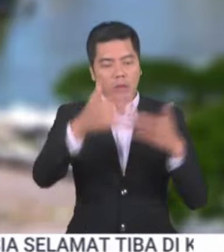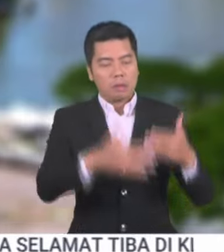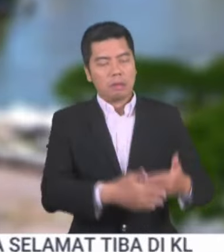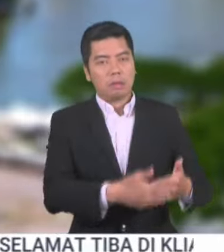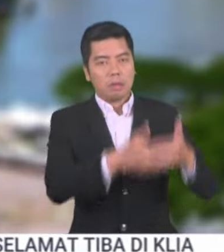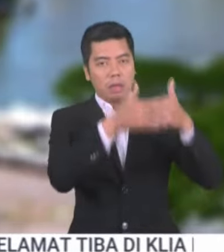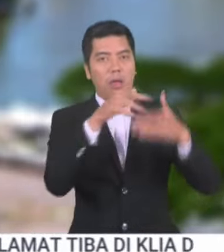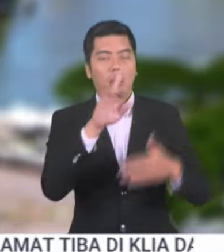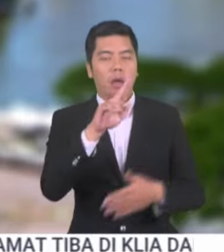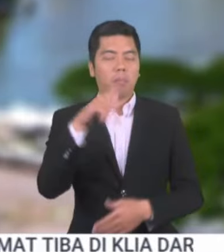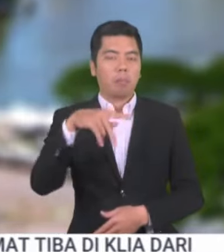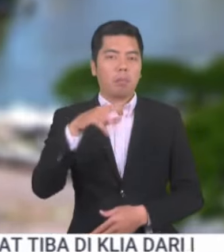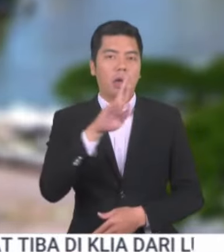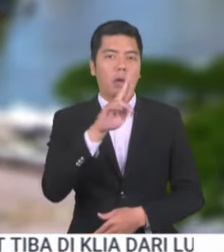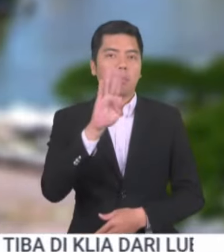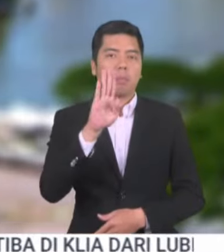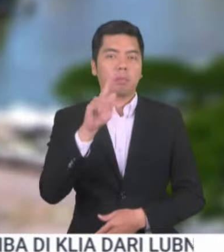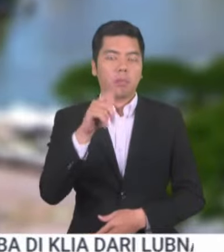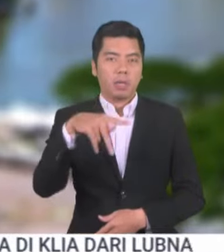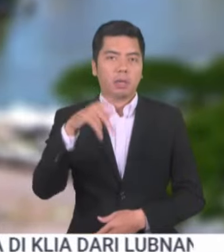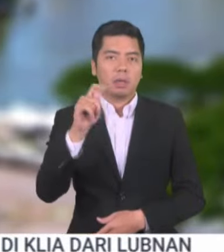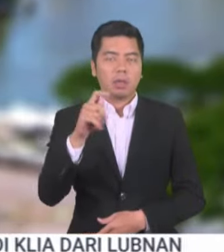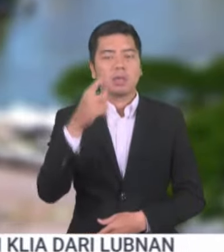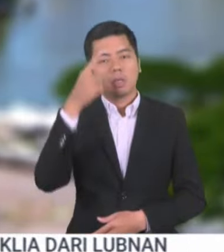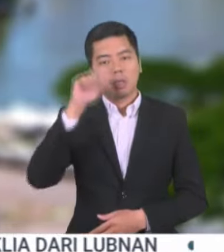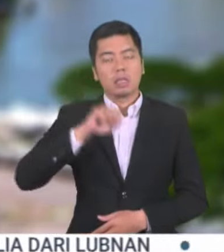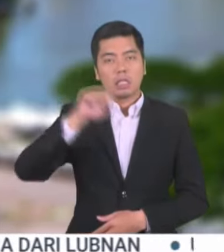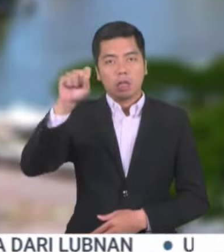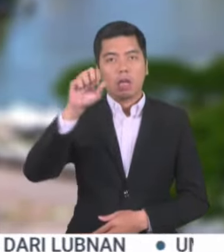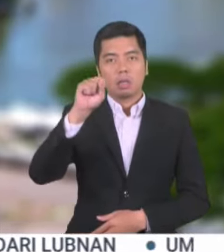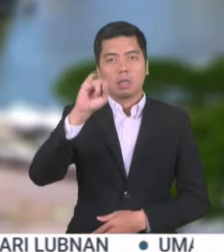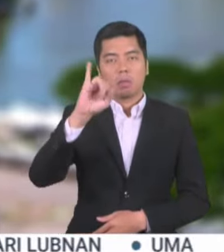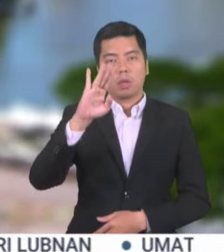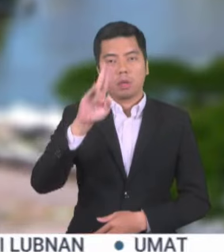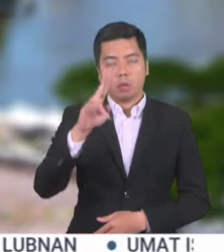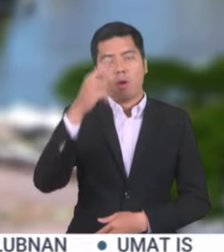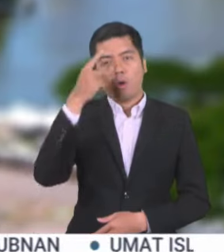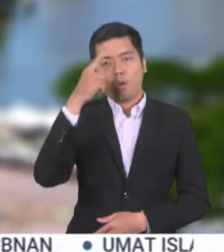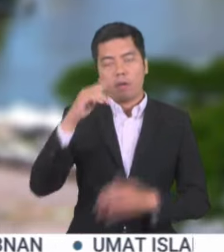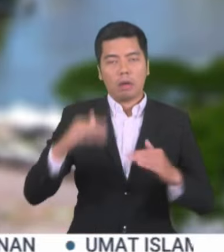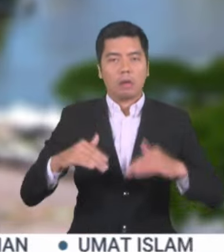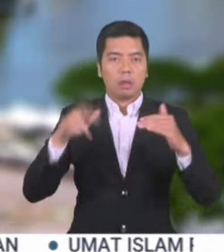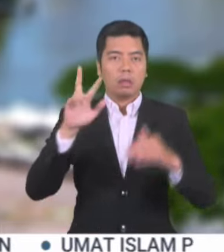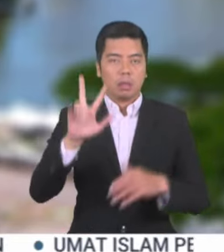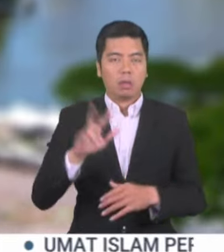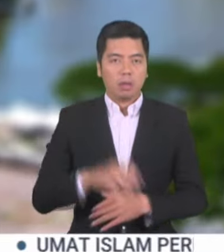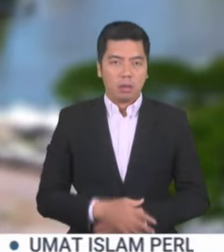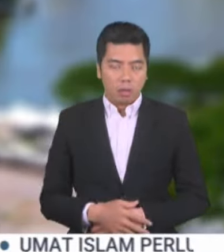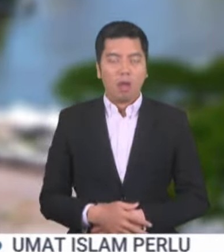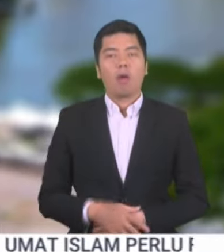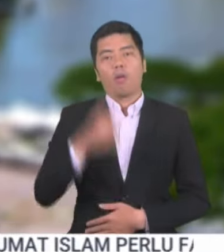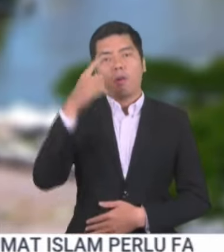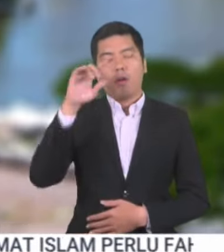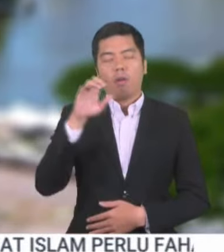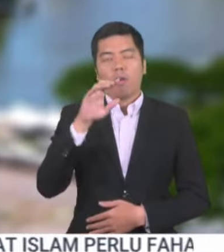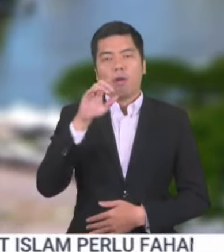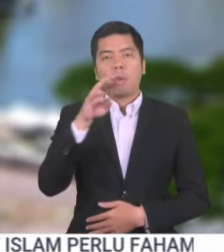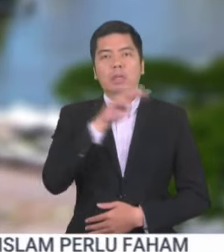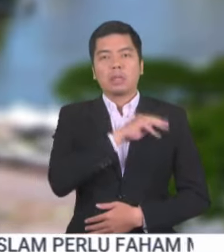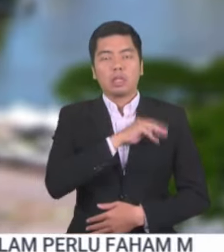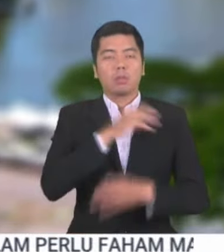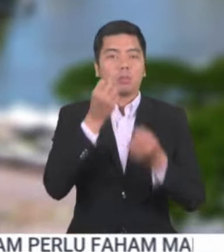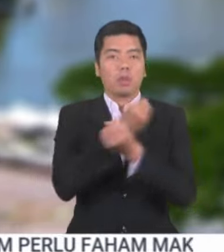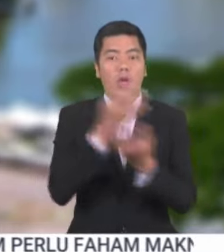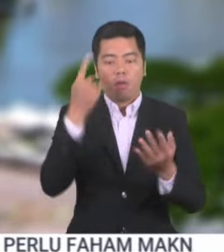banjir RTB Sibu yang merangkumi 3 fasa utama. Timbalan Perdana Menteri Datuk Seri Fadilah Yusof memaklumkan